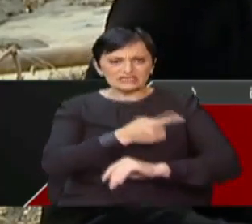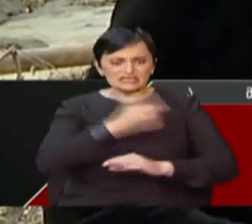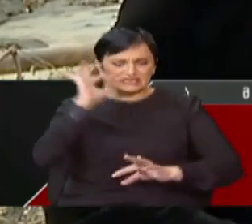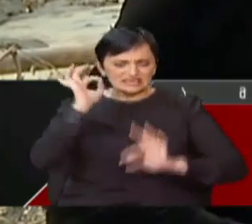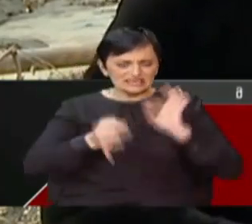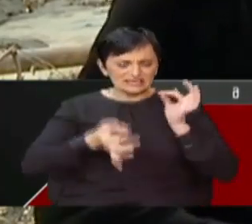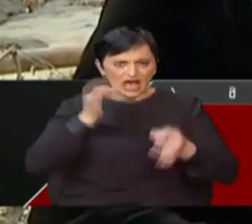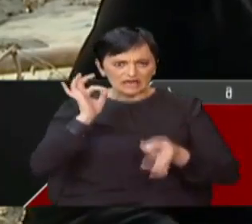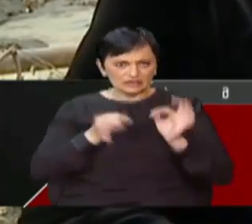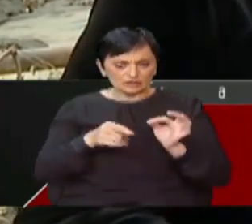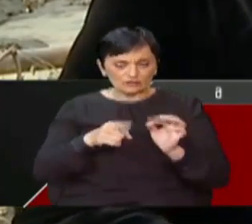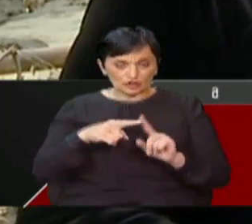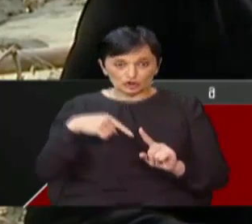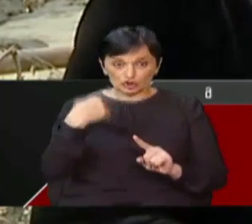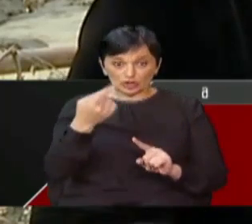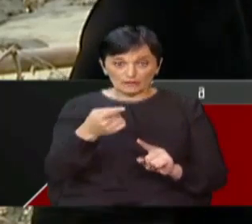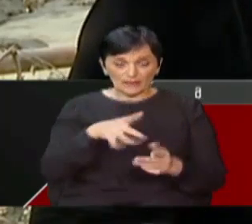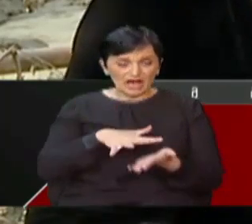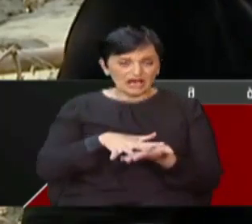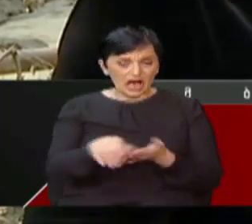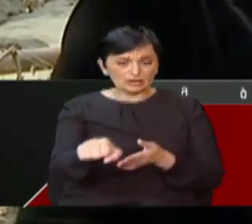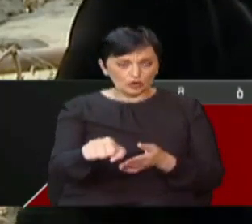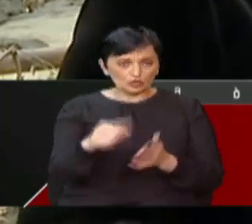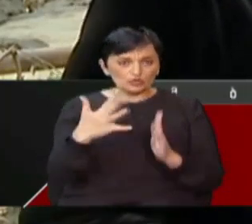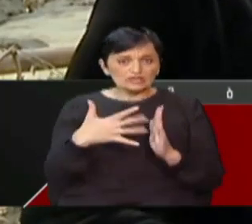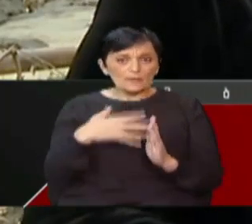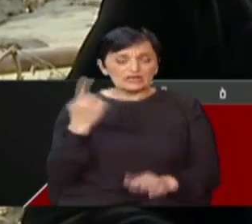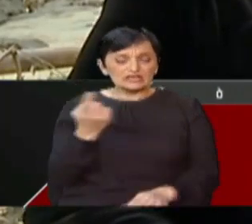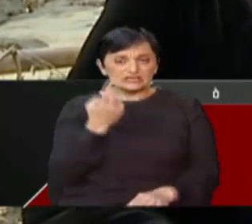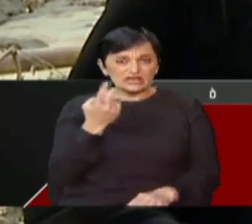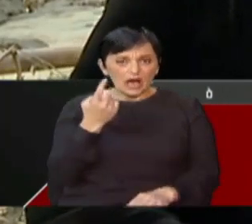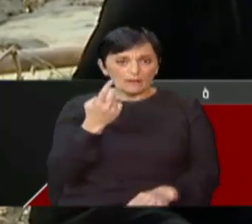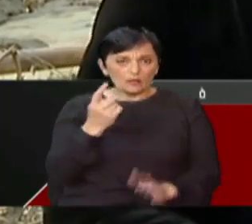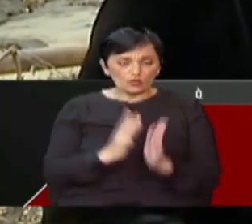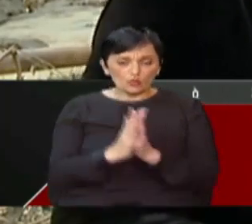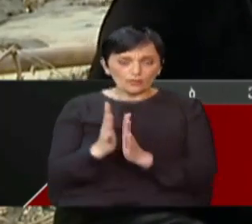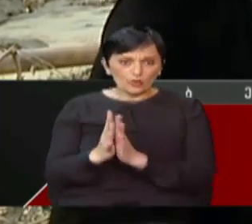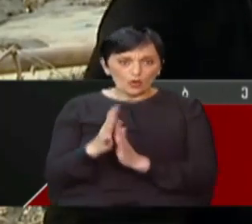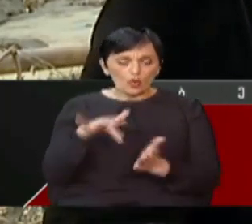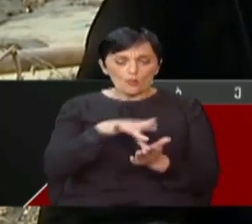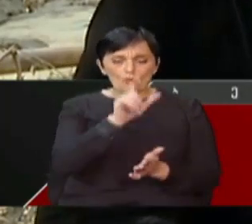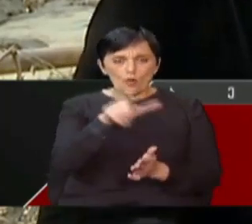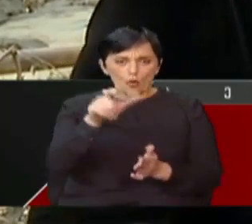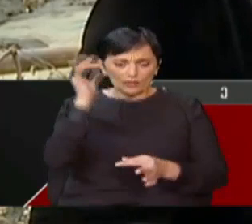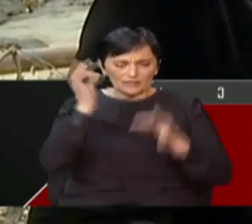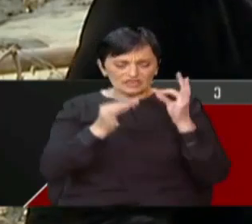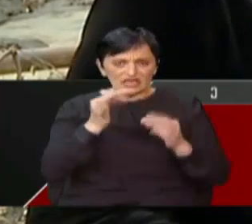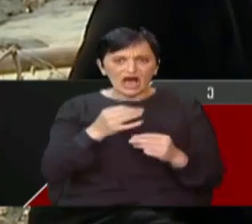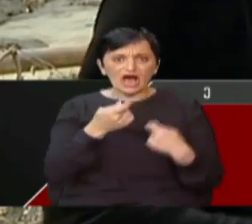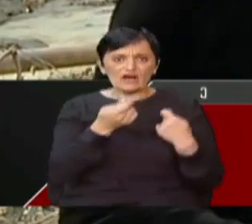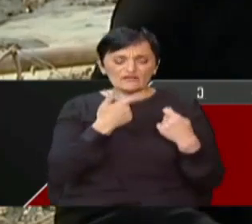რის შედეგადაც განადგურდა სასოფლო სამეურნეო სავარგულები, მოსახლეობას დაესეტყვა